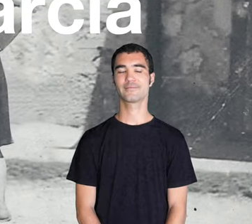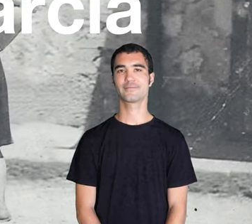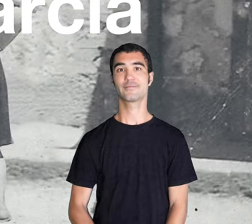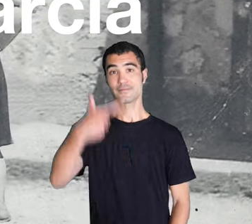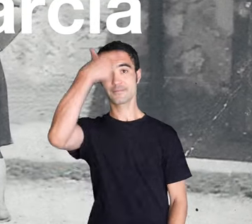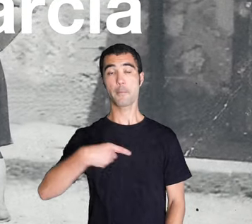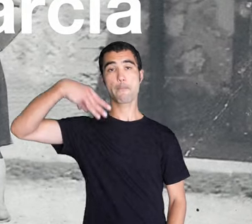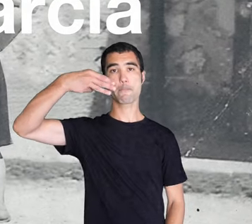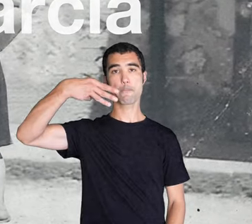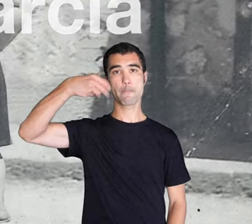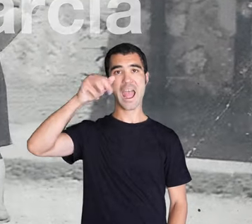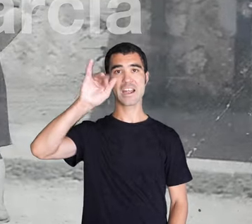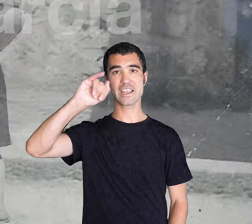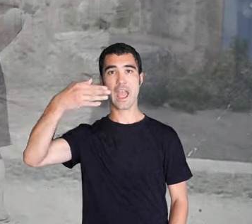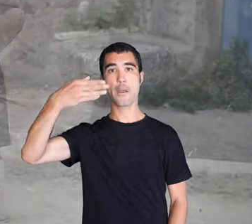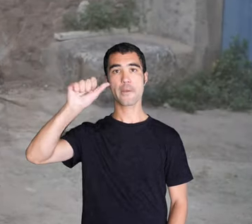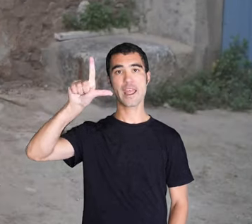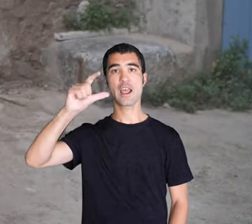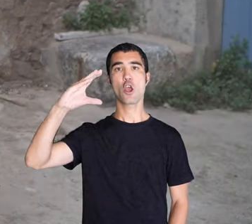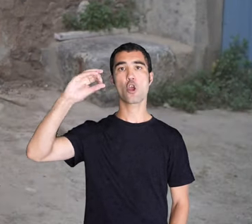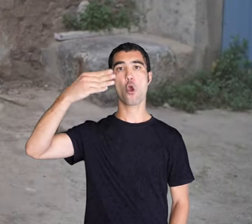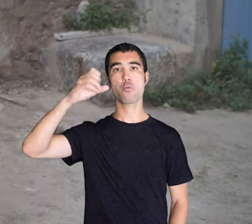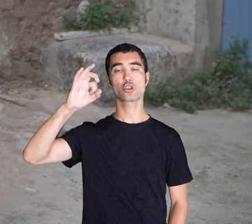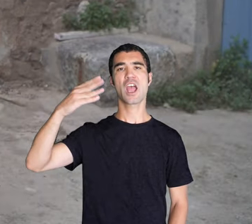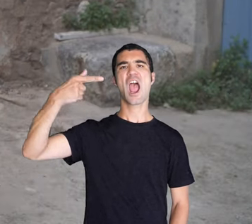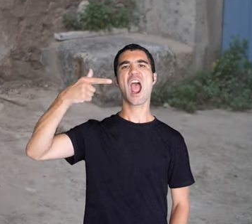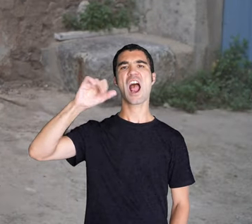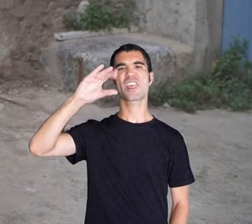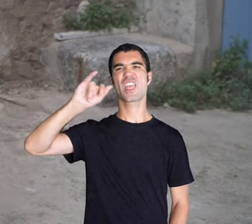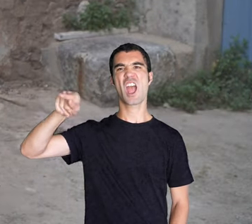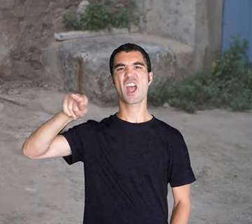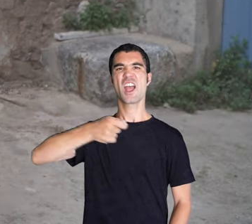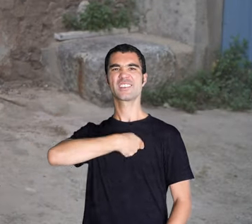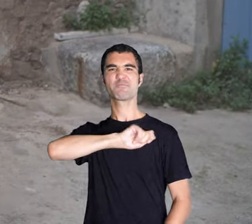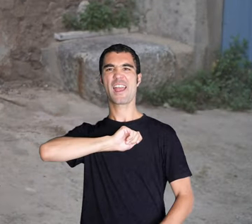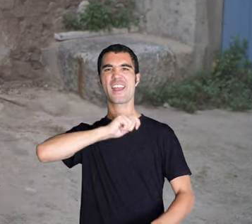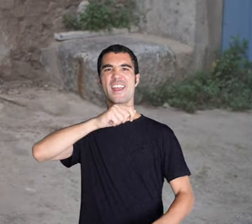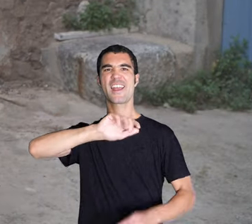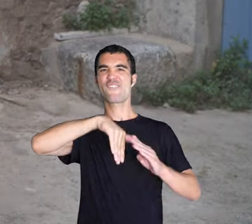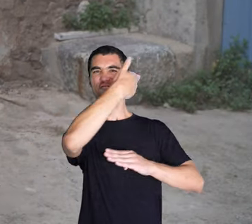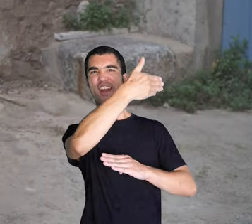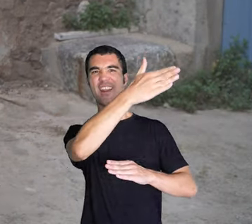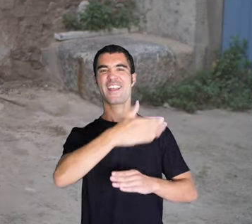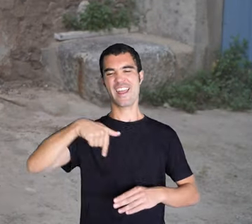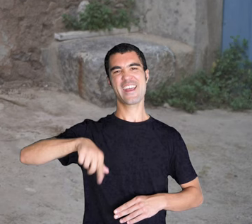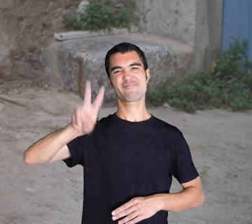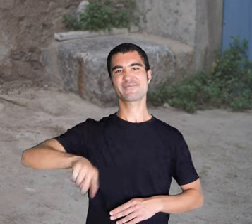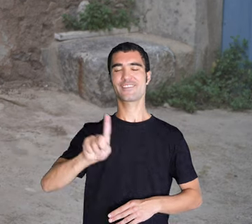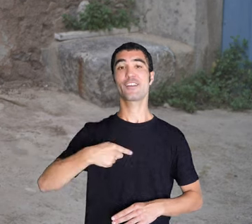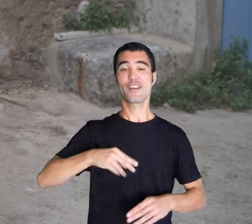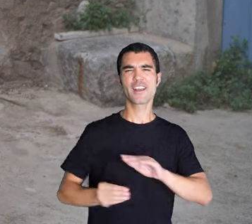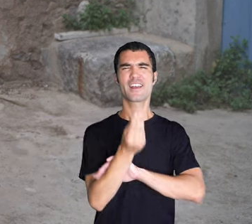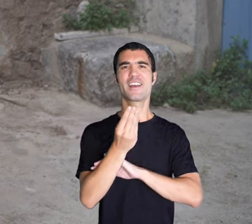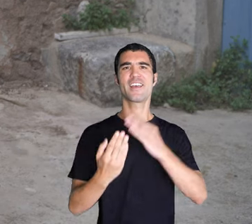Jo sóc Mariabel Cobos García, que tenc el apellido al foraster, i vaig néixer el dia 2